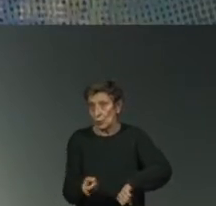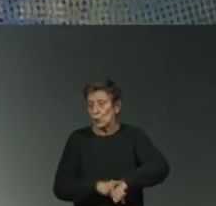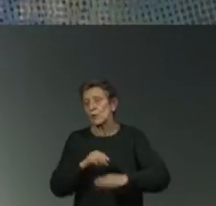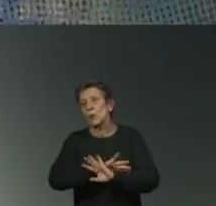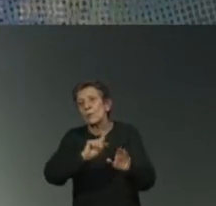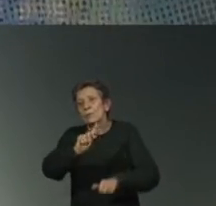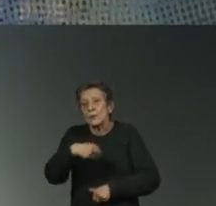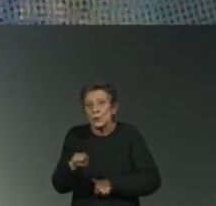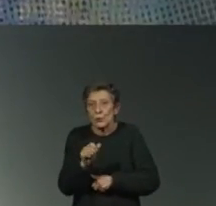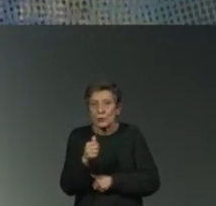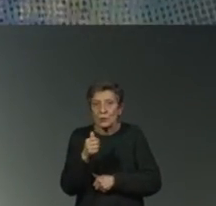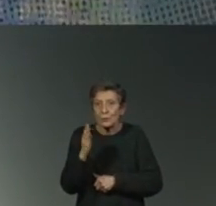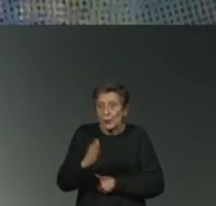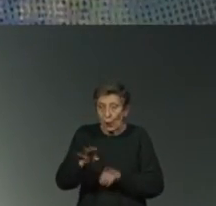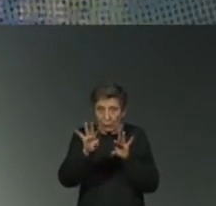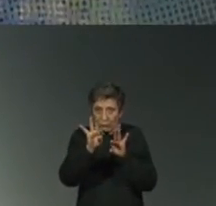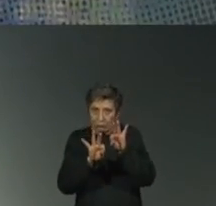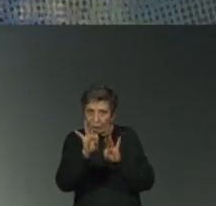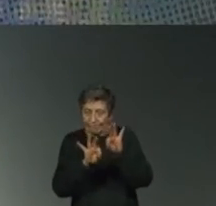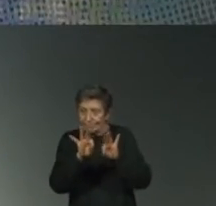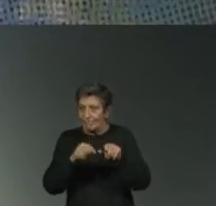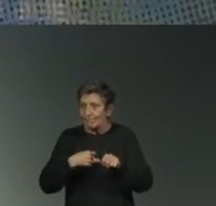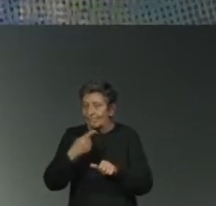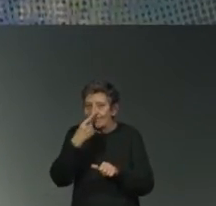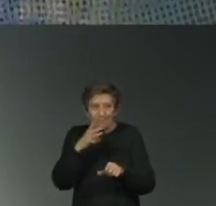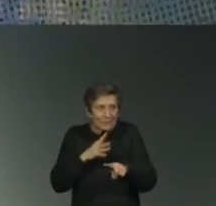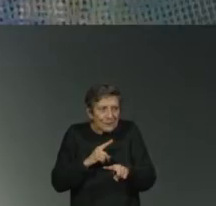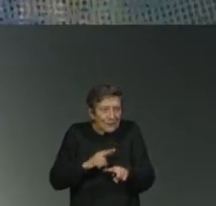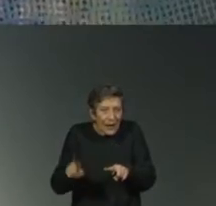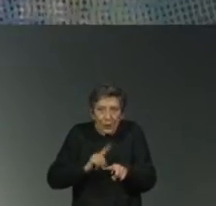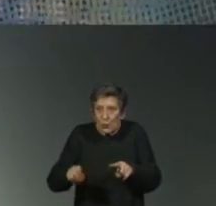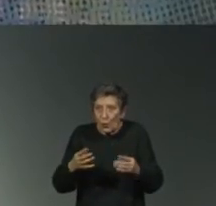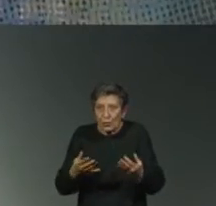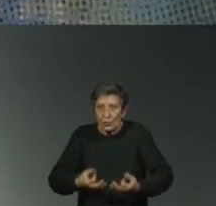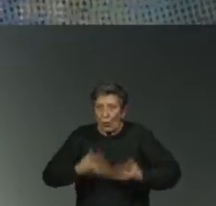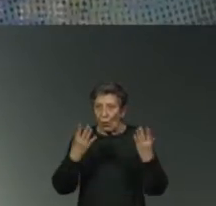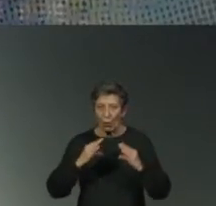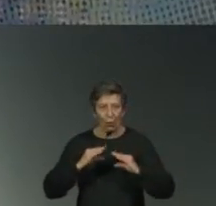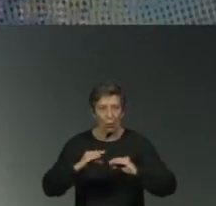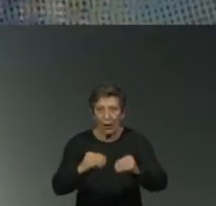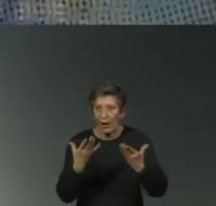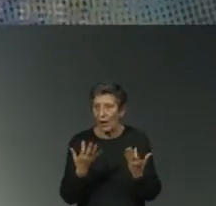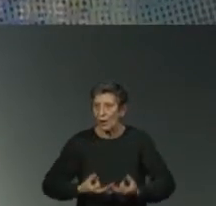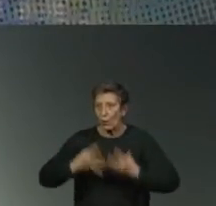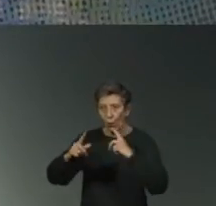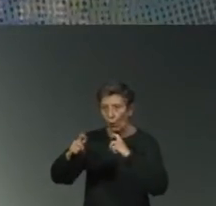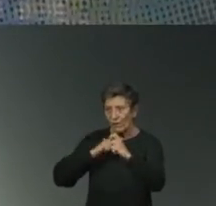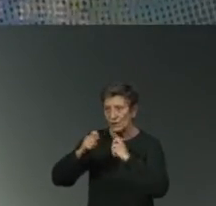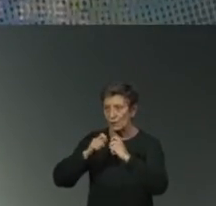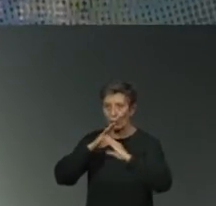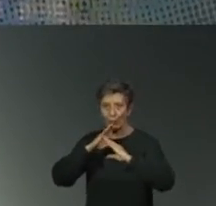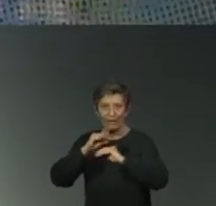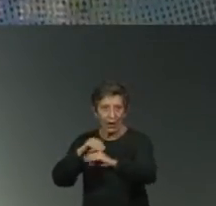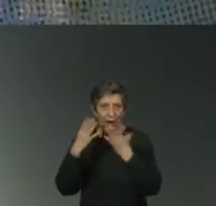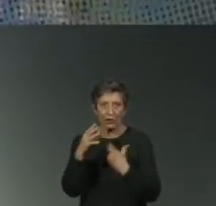parce qu'il y avait quelque chose d'un peu trop prosaïque à mon goût et relevant trop de la conversation et du bavardage entre